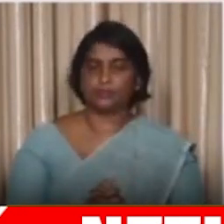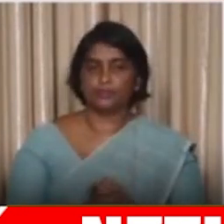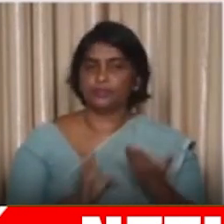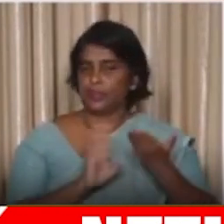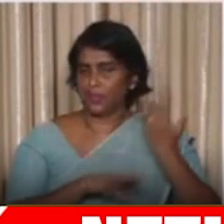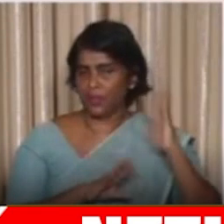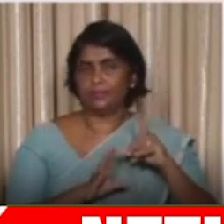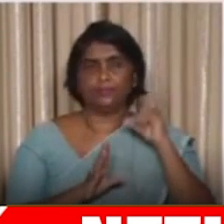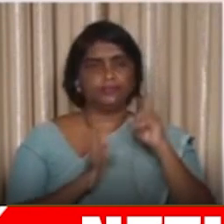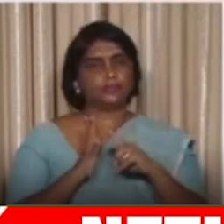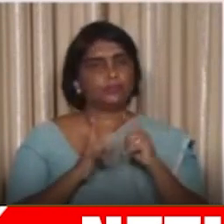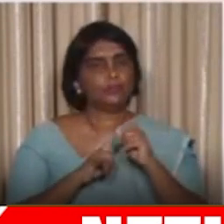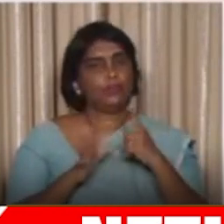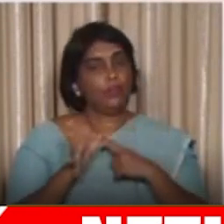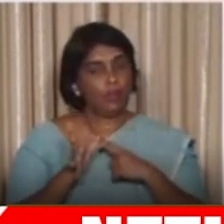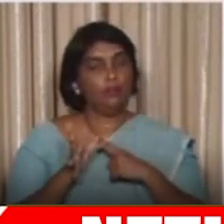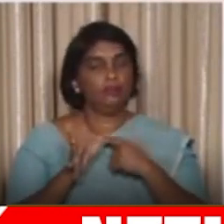පහුගිය දවසක කෝපායකට සුරාබදු